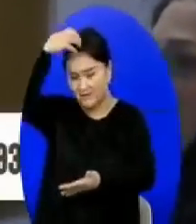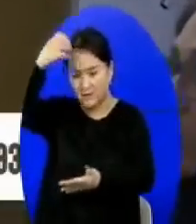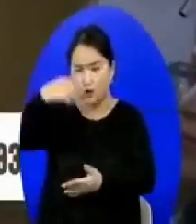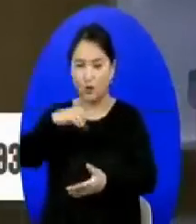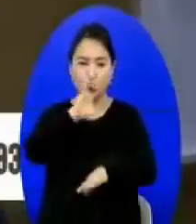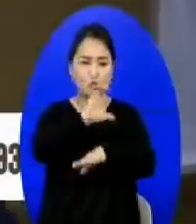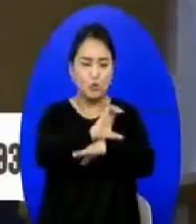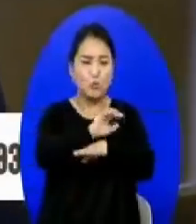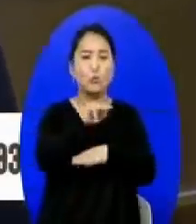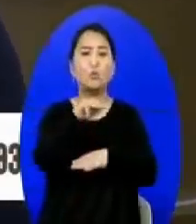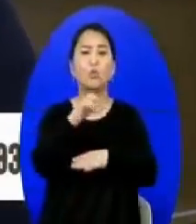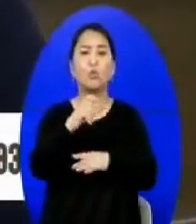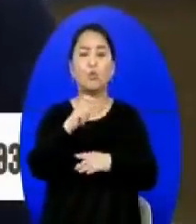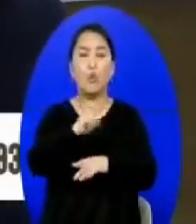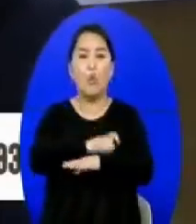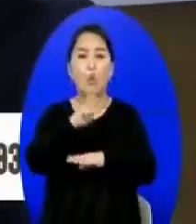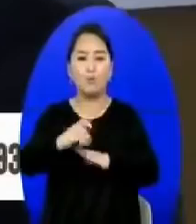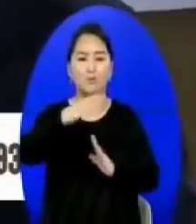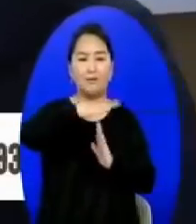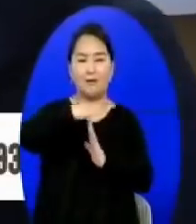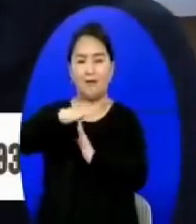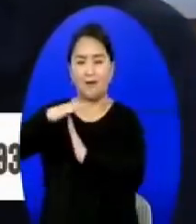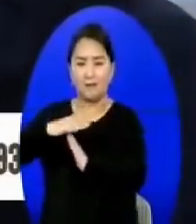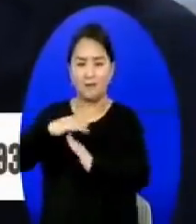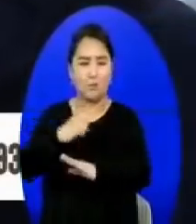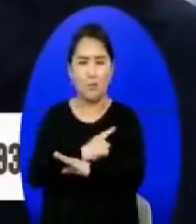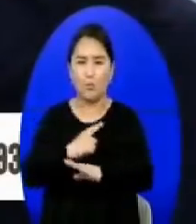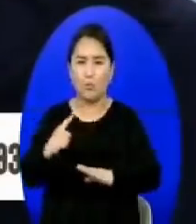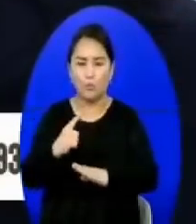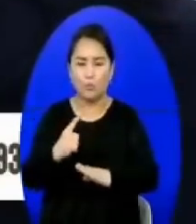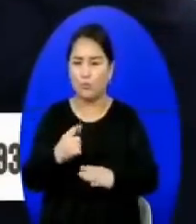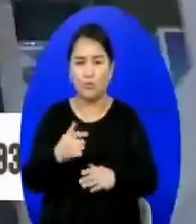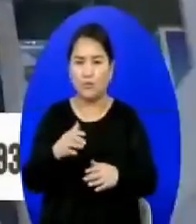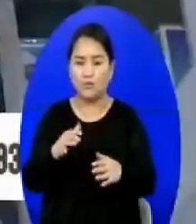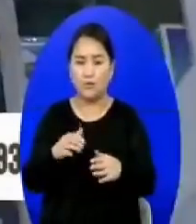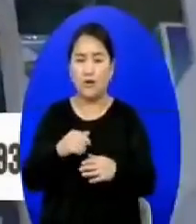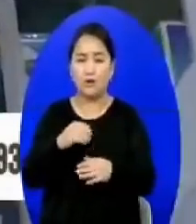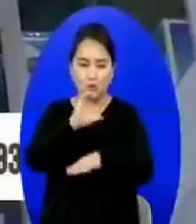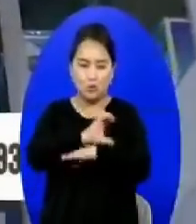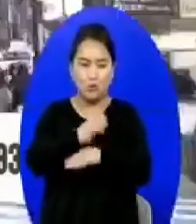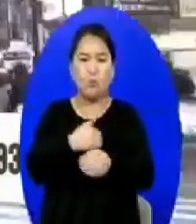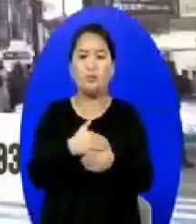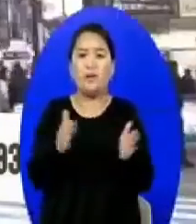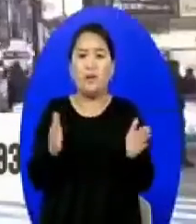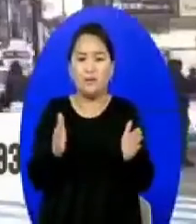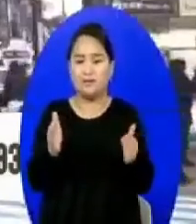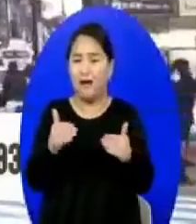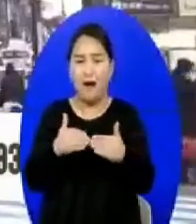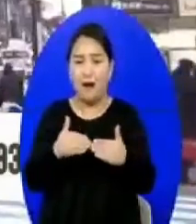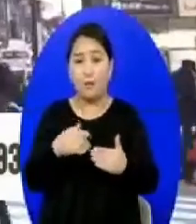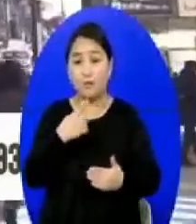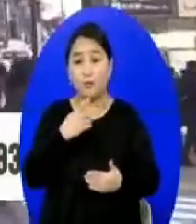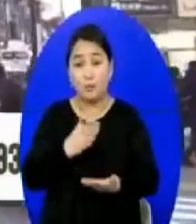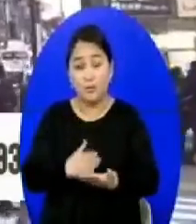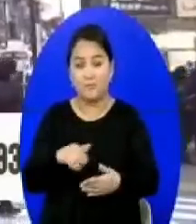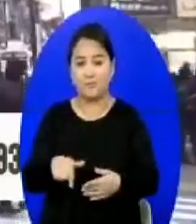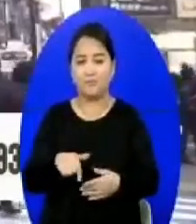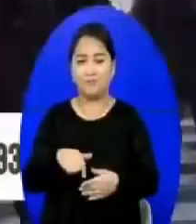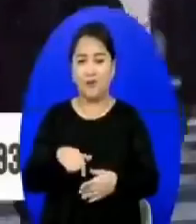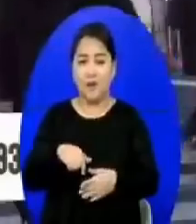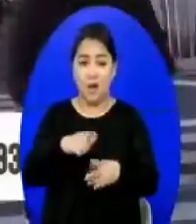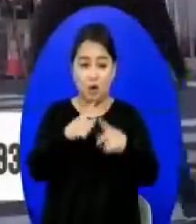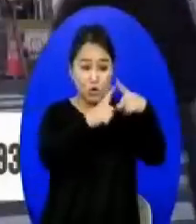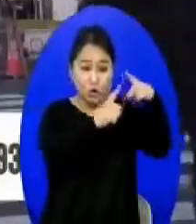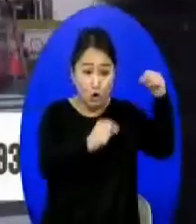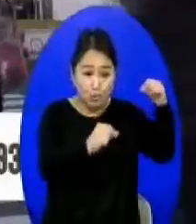хугацаанд хаахыг уриалж байгаа боловч төдийлөн үр дүнд хүрэхгүй байна. За, сүмүүд нээлттэй хэвээрээ байна. За, Японд коронавирусны халдварт